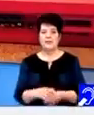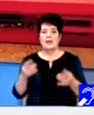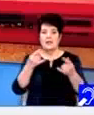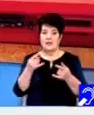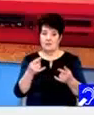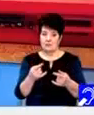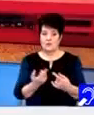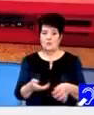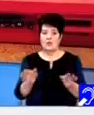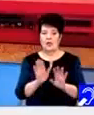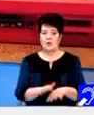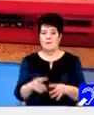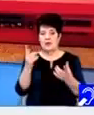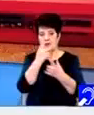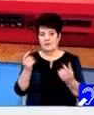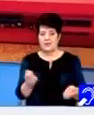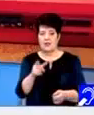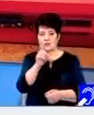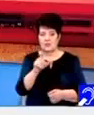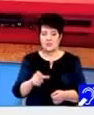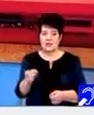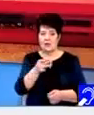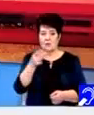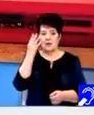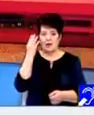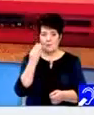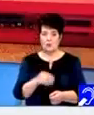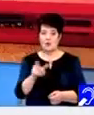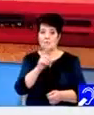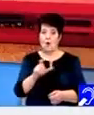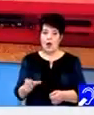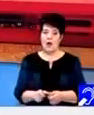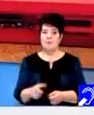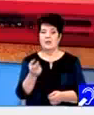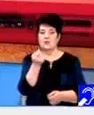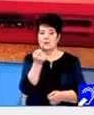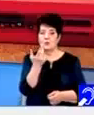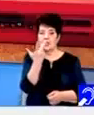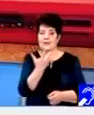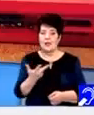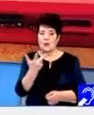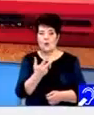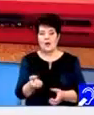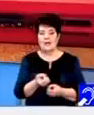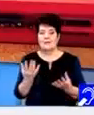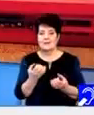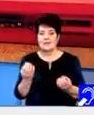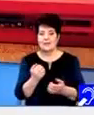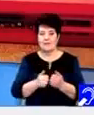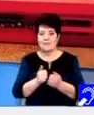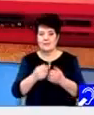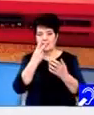Televiziunea rămâne principala sursă de informare a cetățenilor din Republica Moldova. Oamenii petrec cel puțin 3 ore zilnic în fața